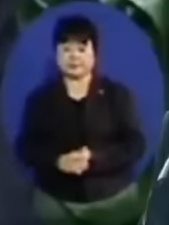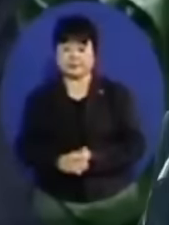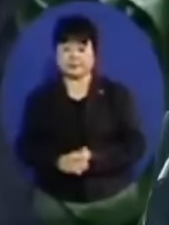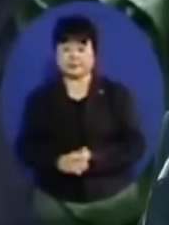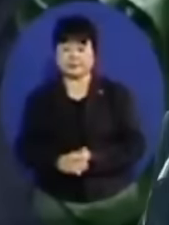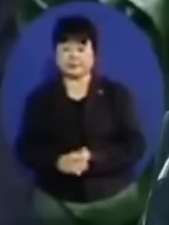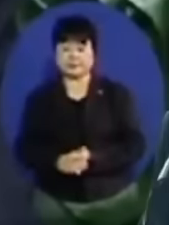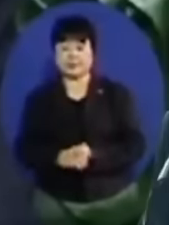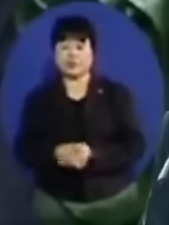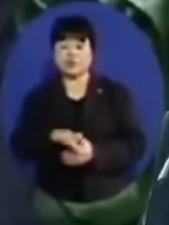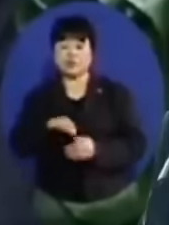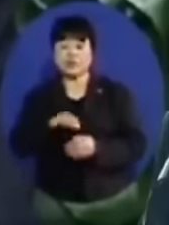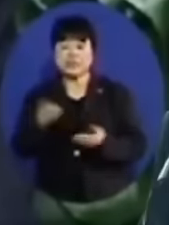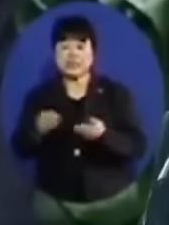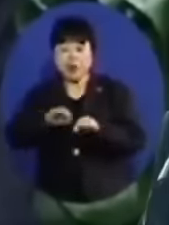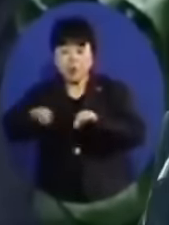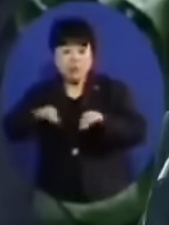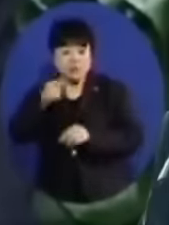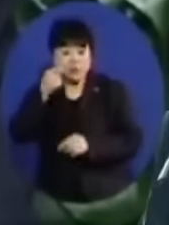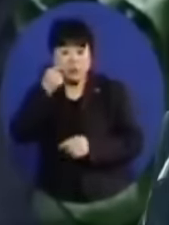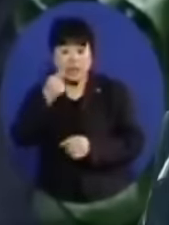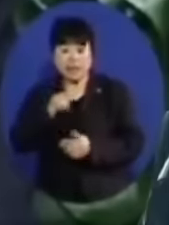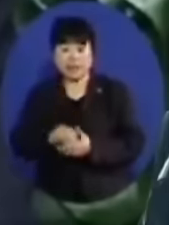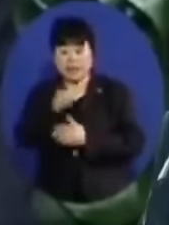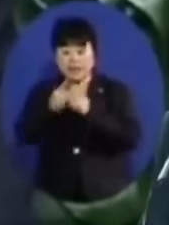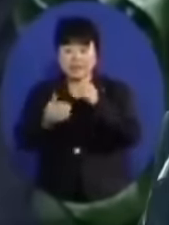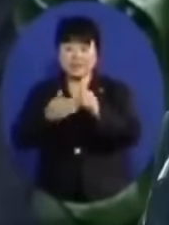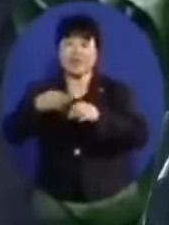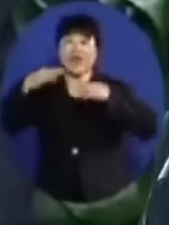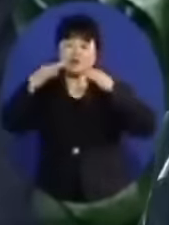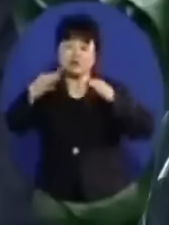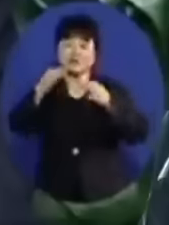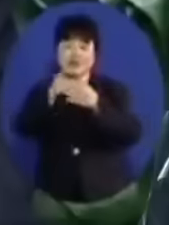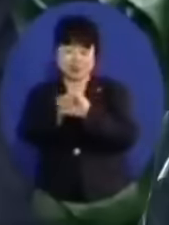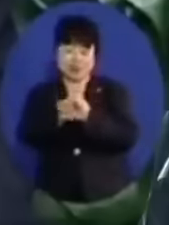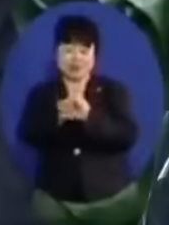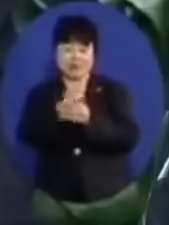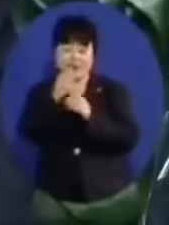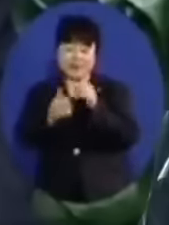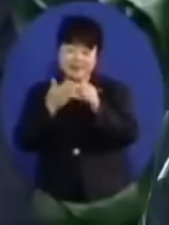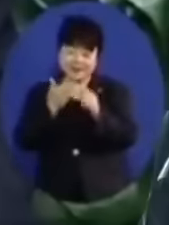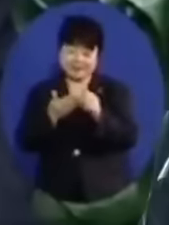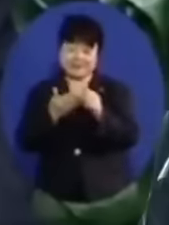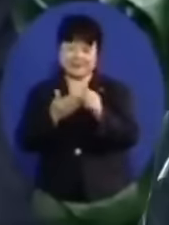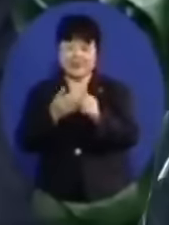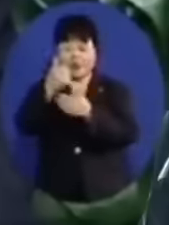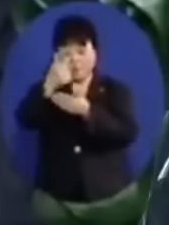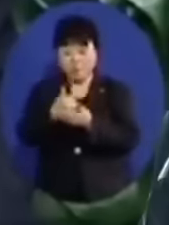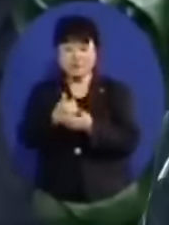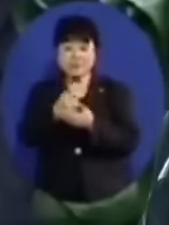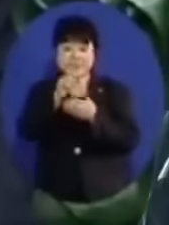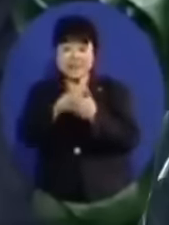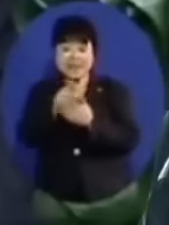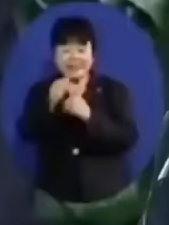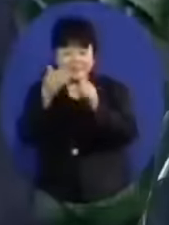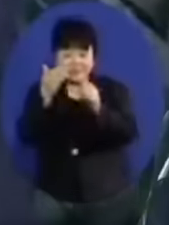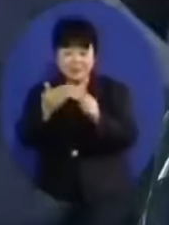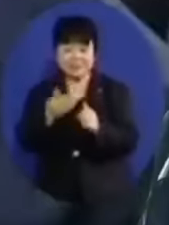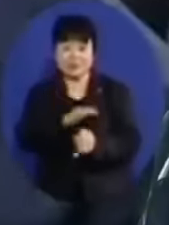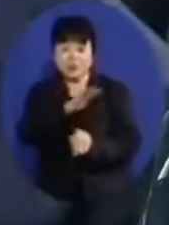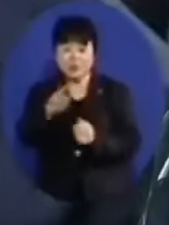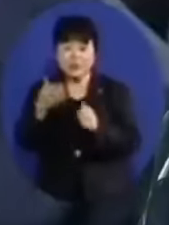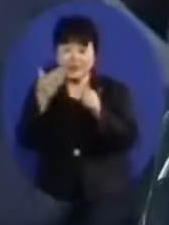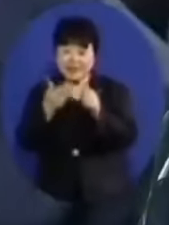우리 일에 간섭할 수가 없습니다. 우리가 하나님께 부르짖어 기도하고 하나님을 모셔드리면 하나님께서 우리